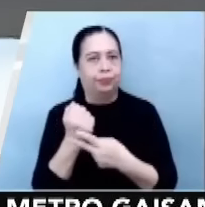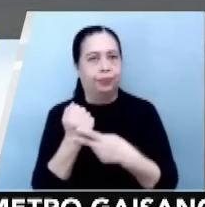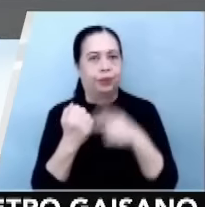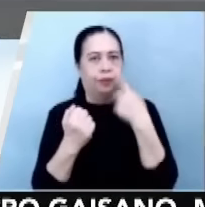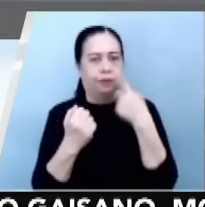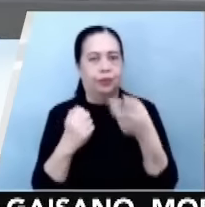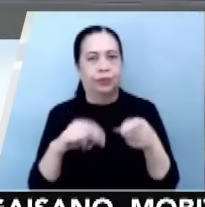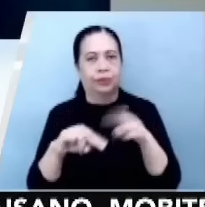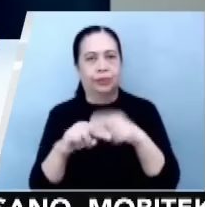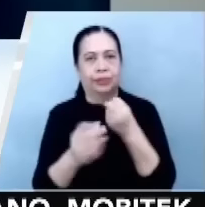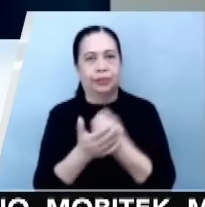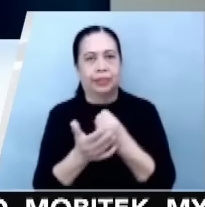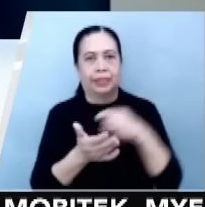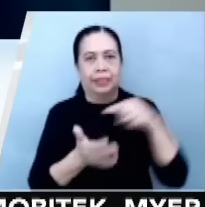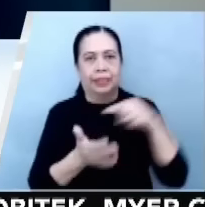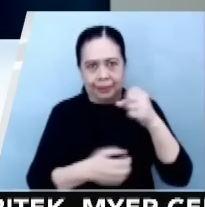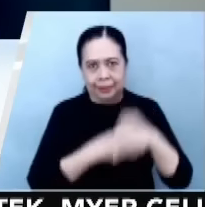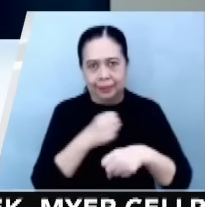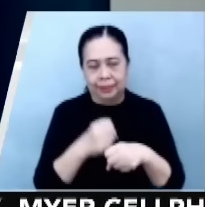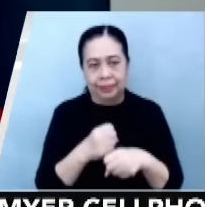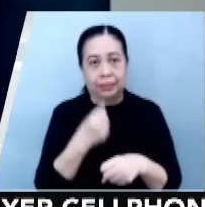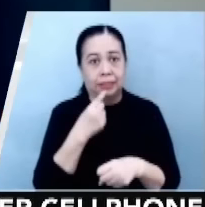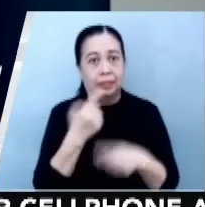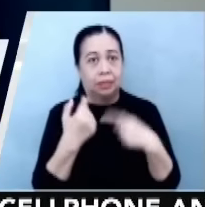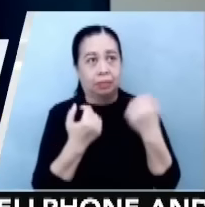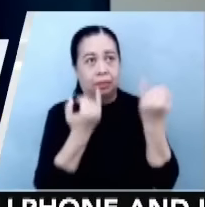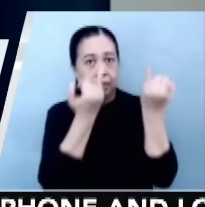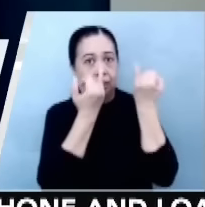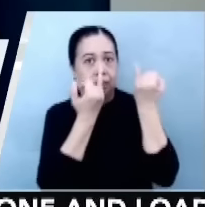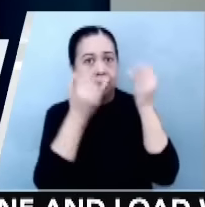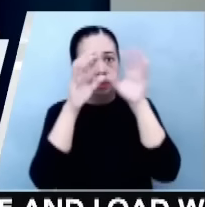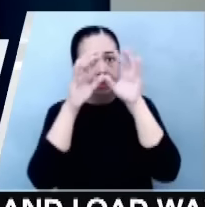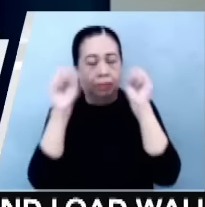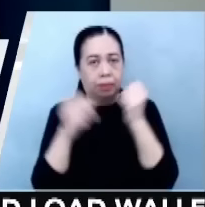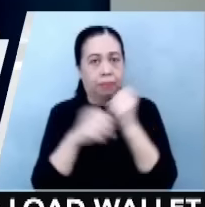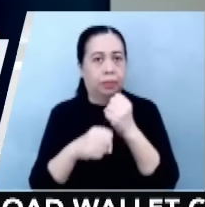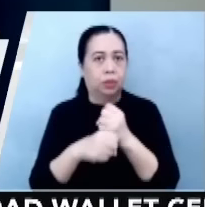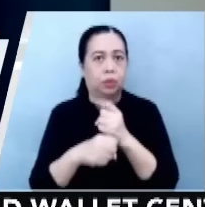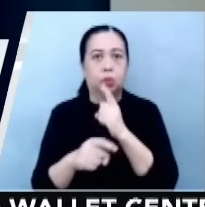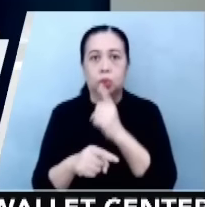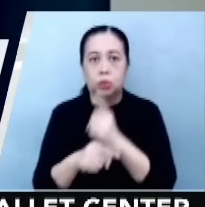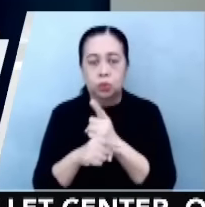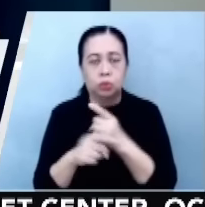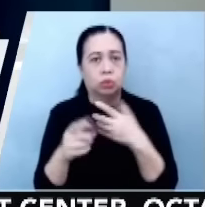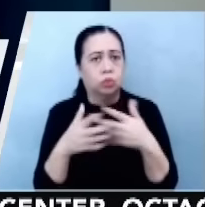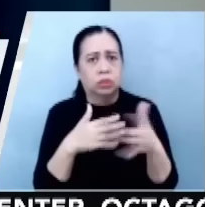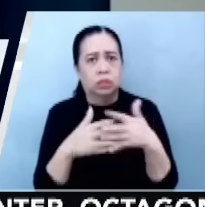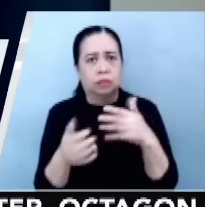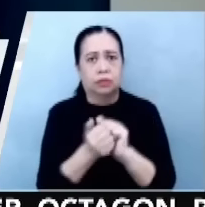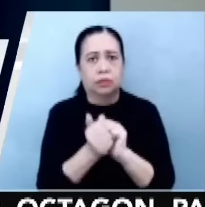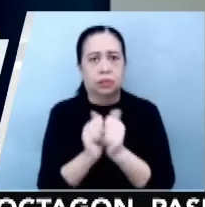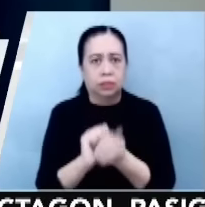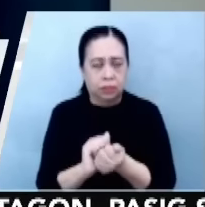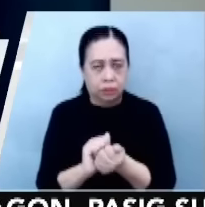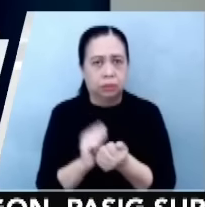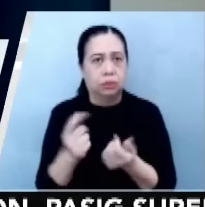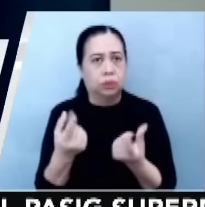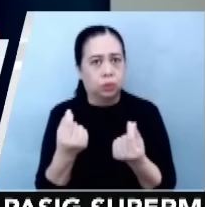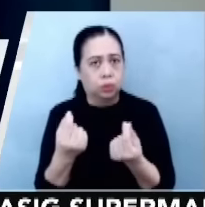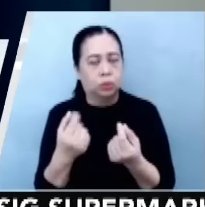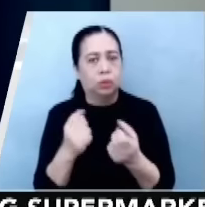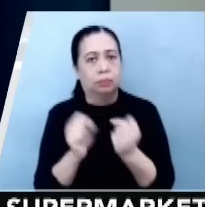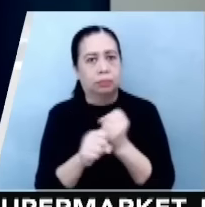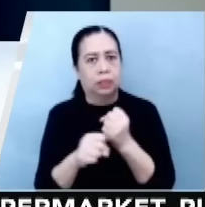taong ito. Ang sinabi lang po ng Presidente is to ensure that whatever adjustment that we do, it make it a